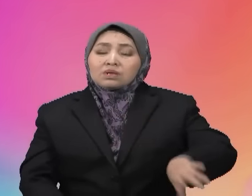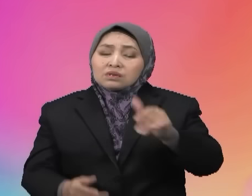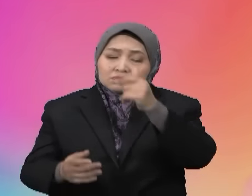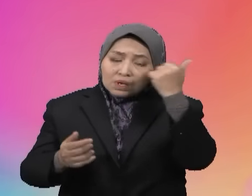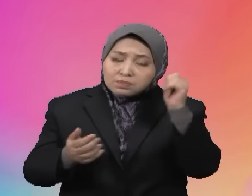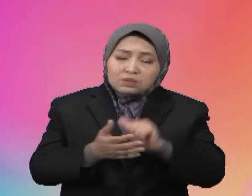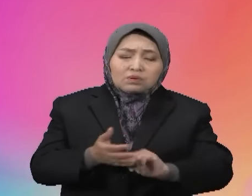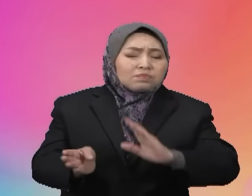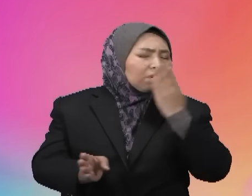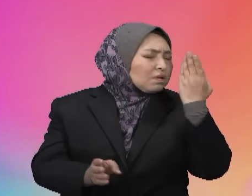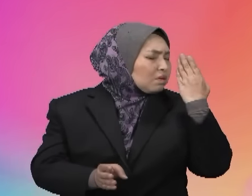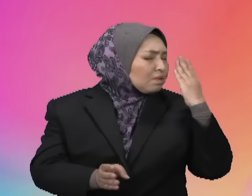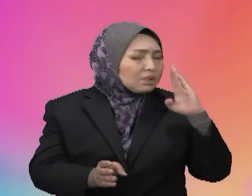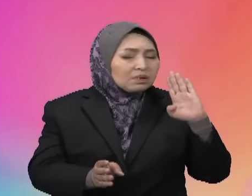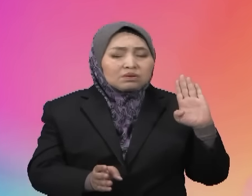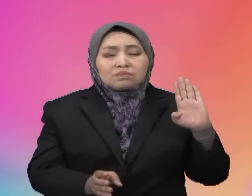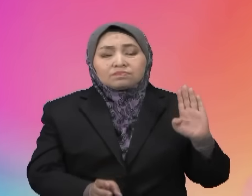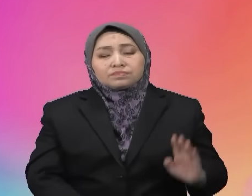innahum rijs